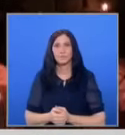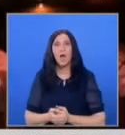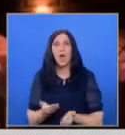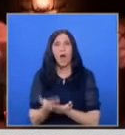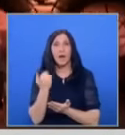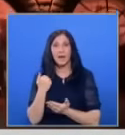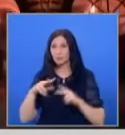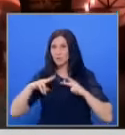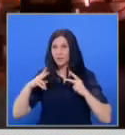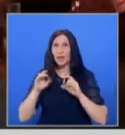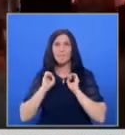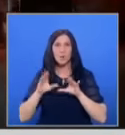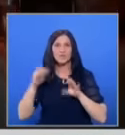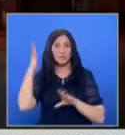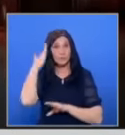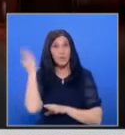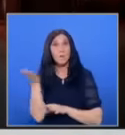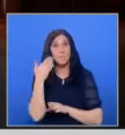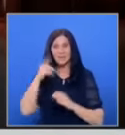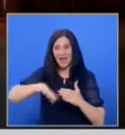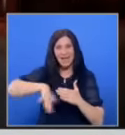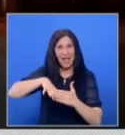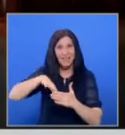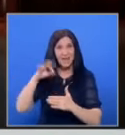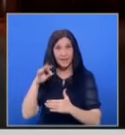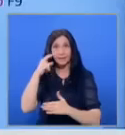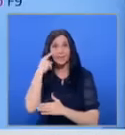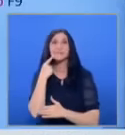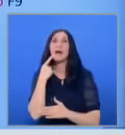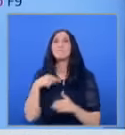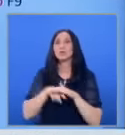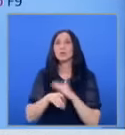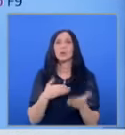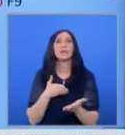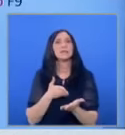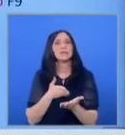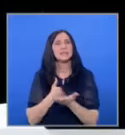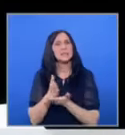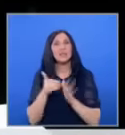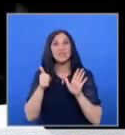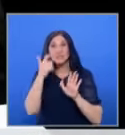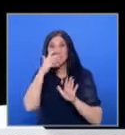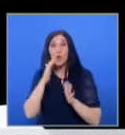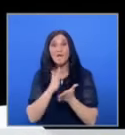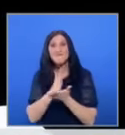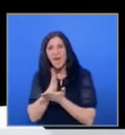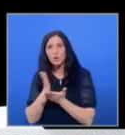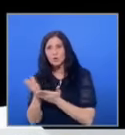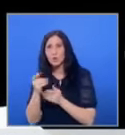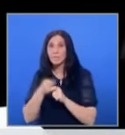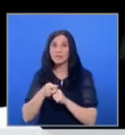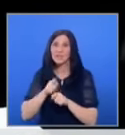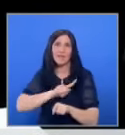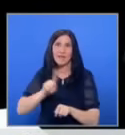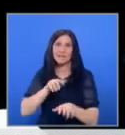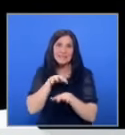Рано тази сутрин в Просветното министерство беше генериран теста за матурата сред близо 6 милиона вероятности. Прави се, за да не изтича